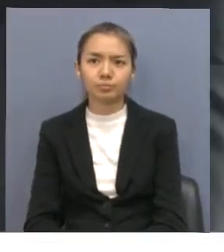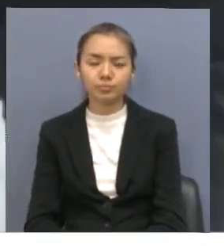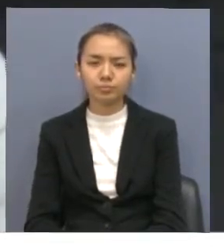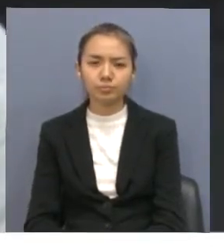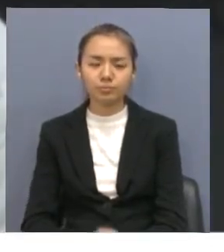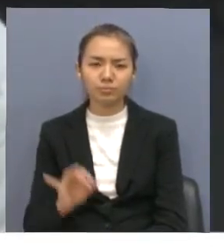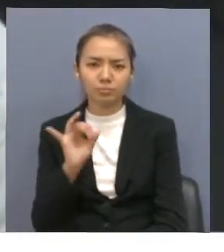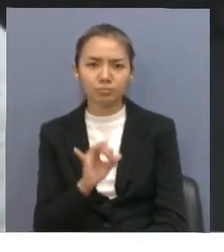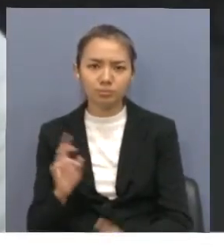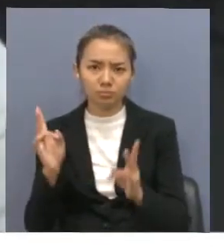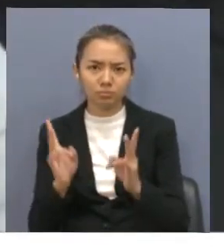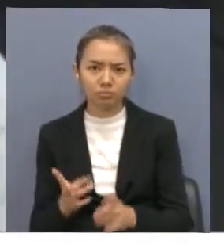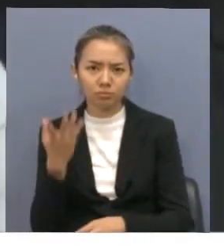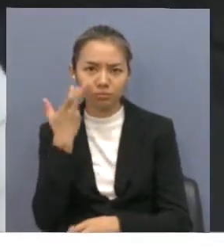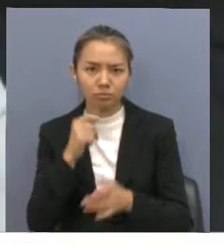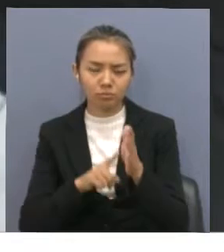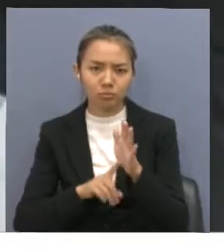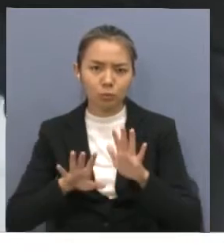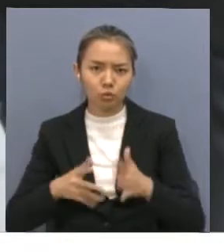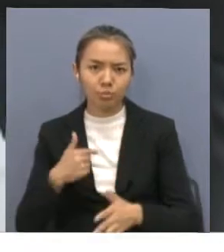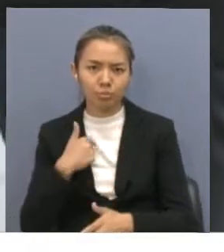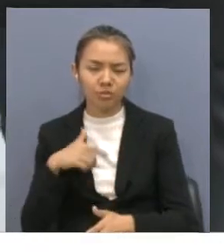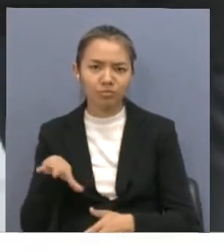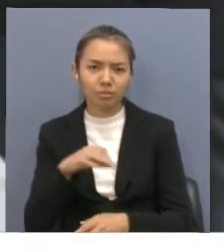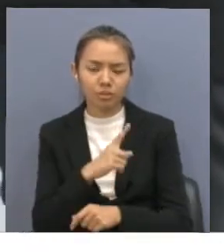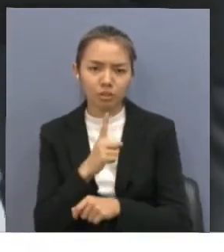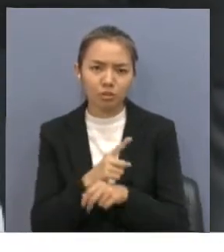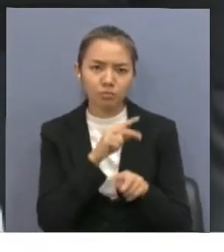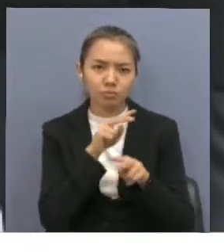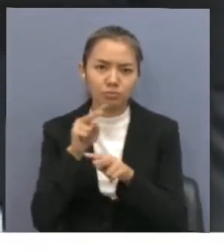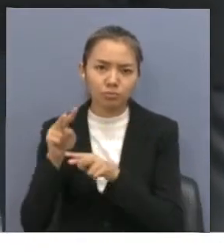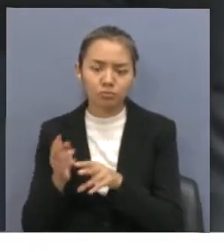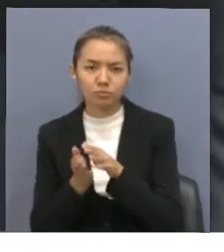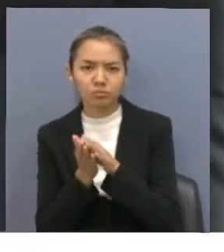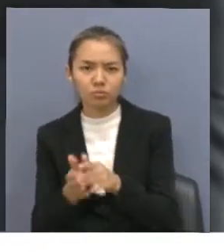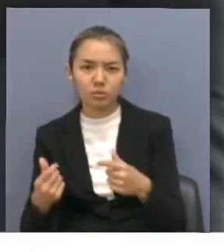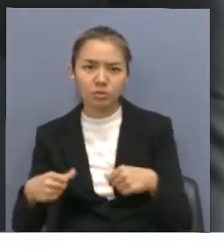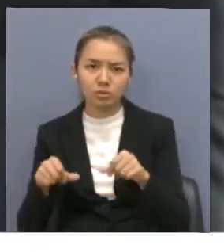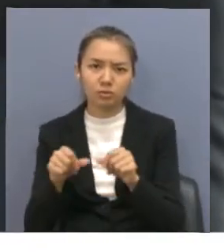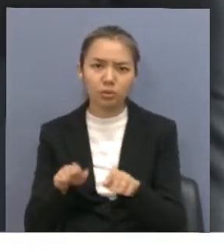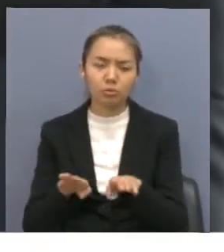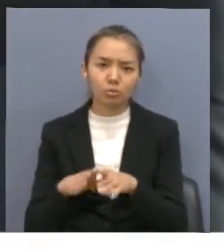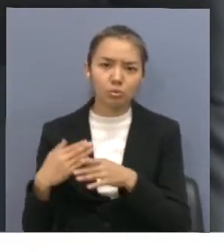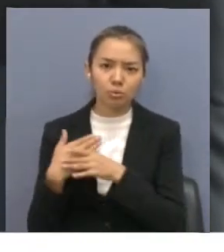Қайғылы оқиға орын алған сәттен бастап, бұл отбасын біз ерекше бақылауға алдық. Жерлеу рәсімін ұйымдастыруға жәрдемдесіп, қажетті